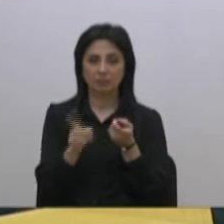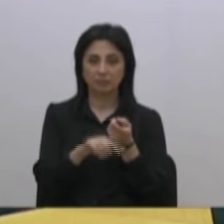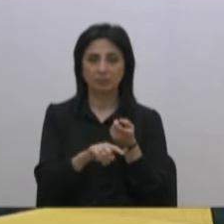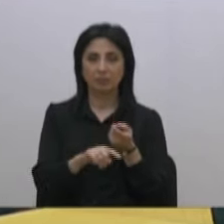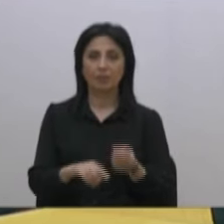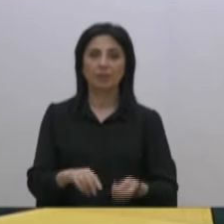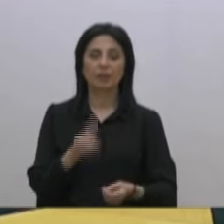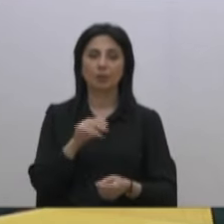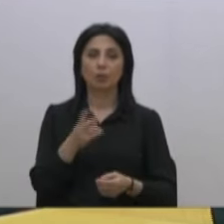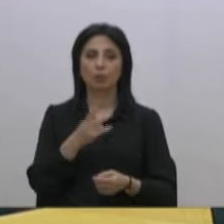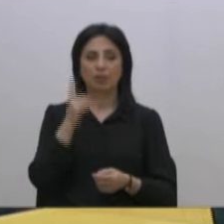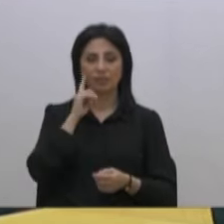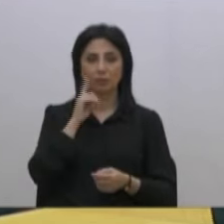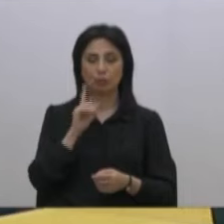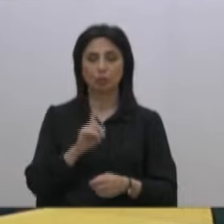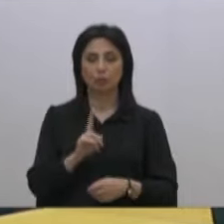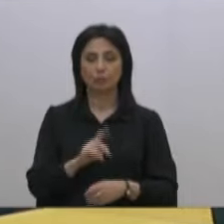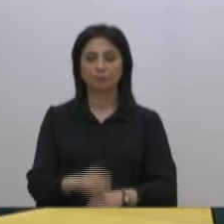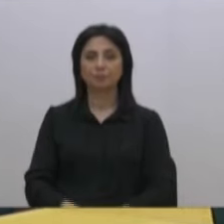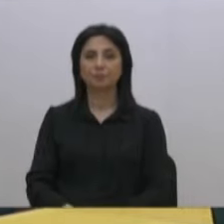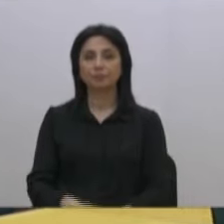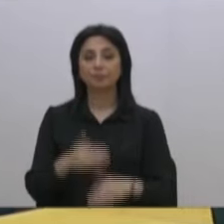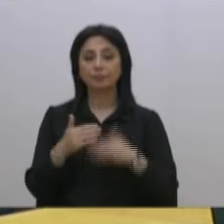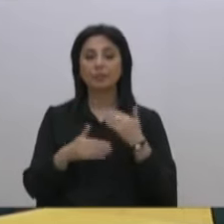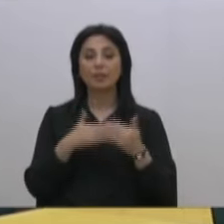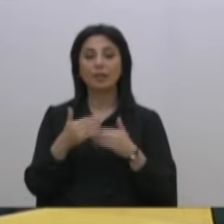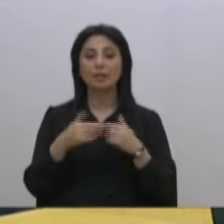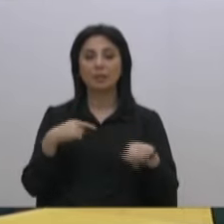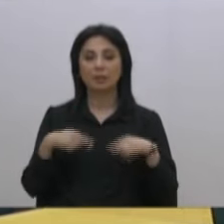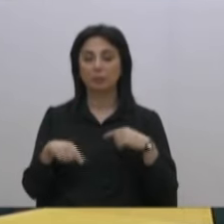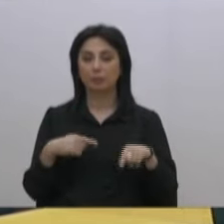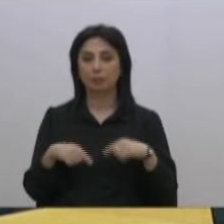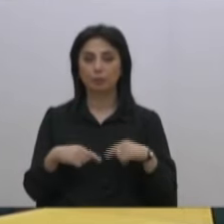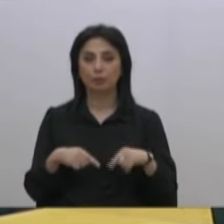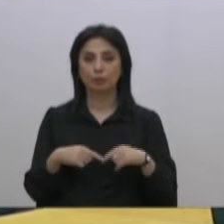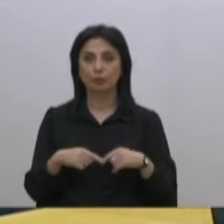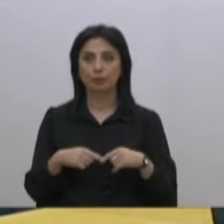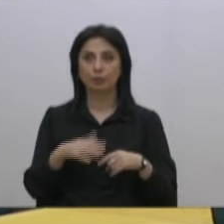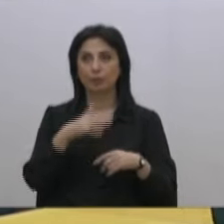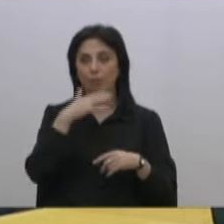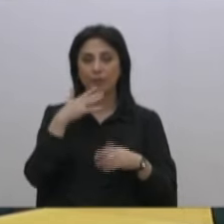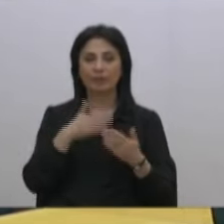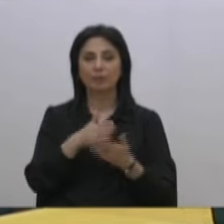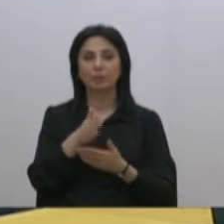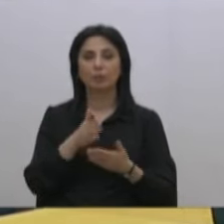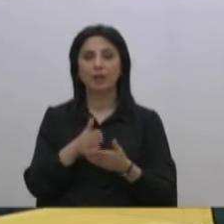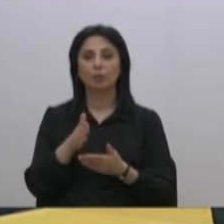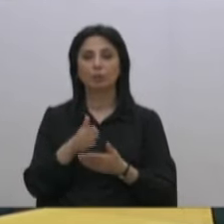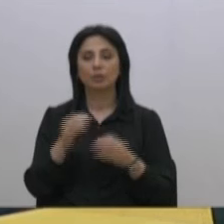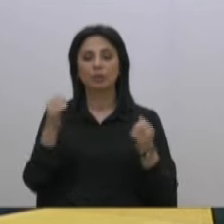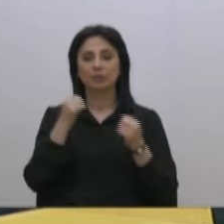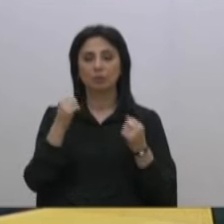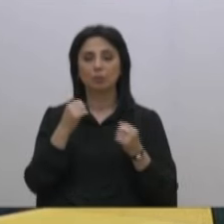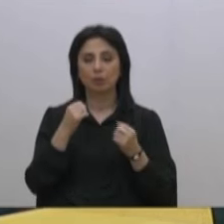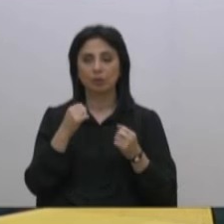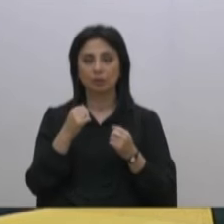კავშირში და უნდა გვესმოდეს, რომ წარმატებები ფეხბურთში ბევრი მიმართულებით